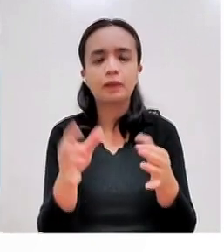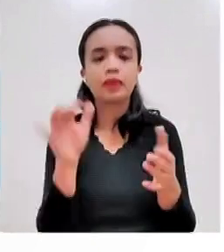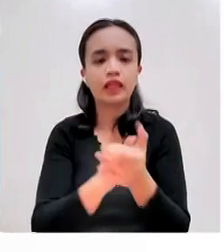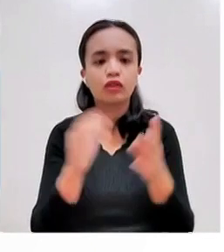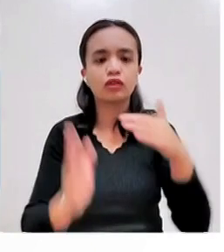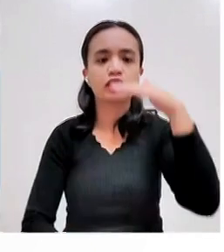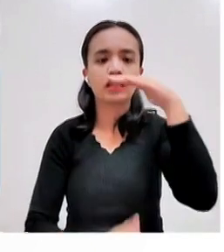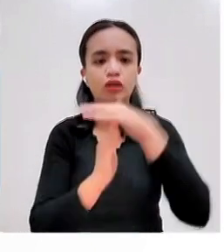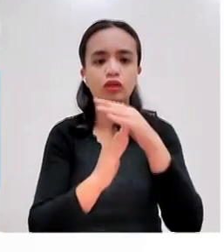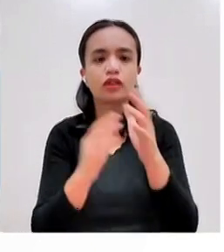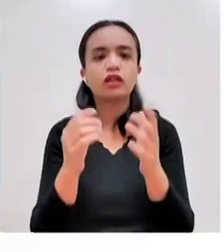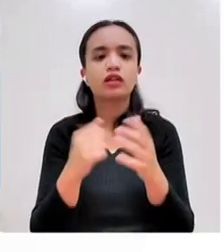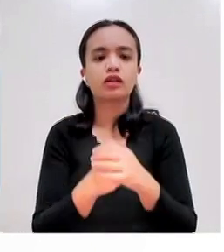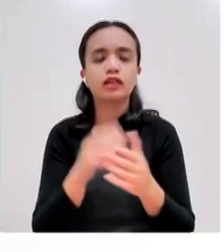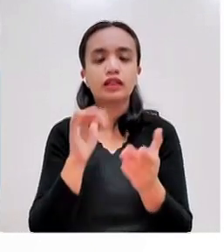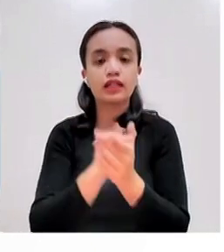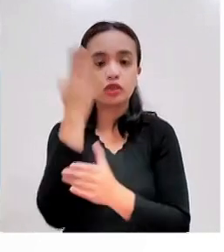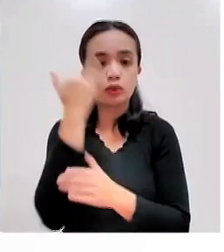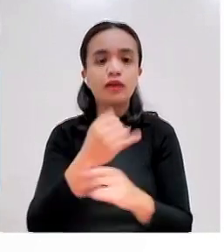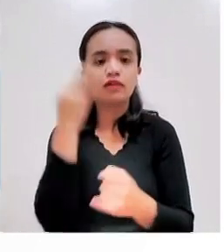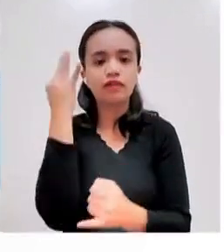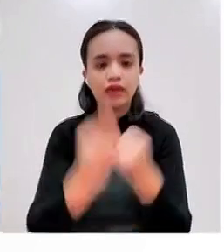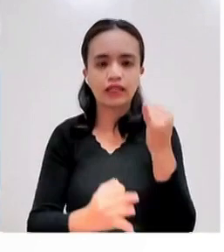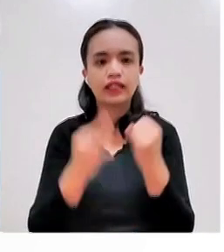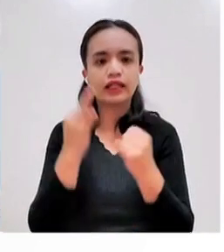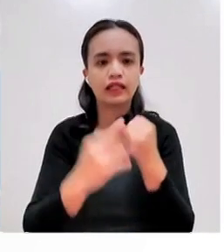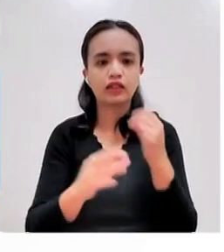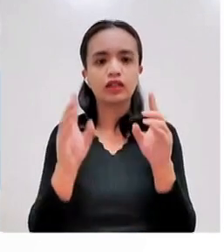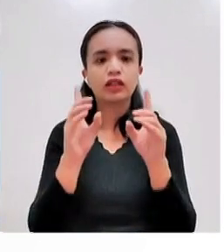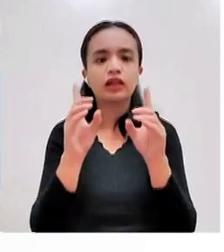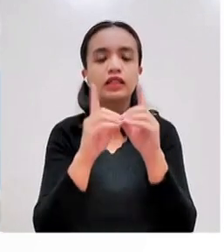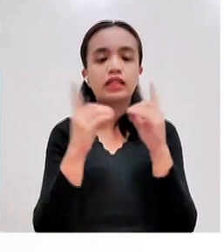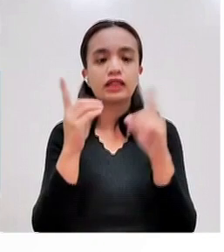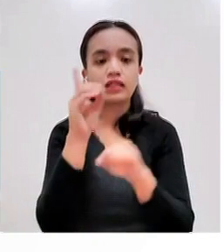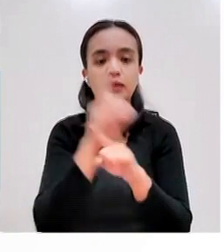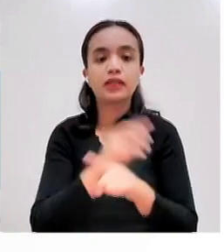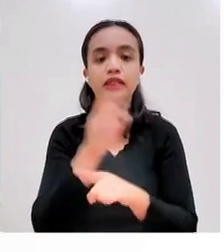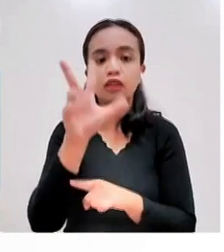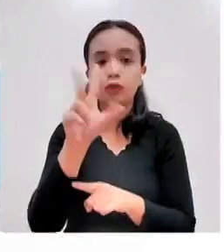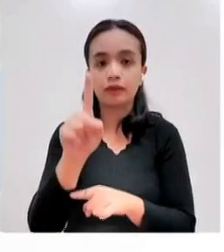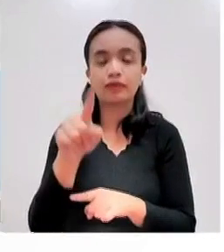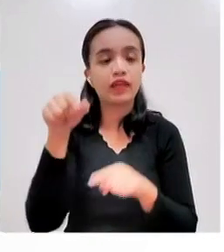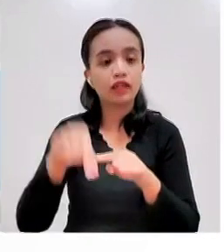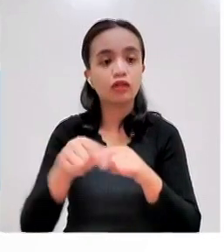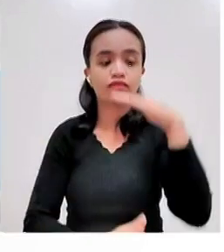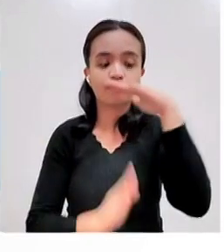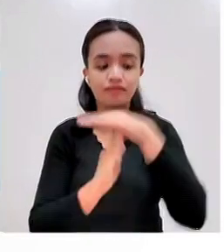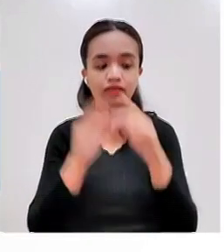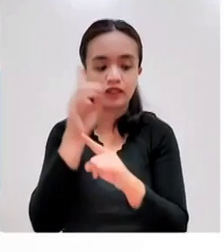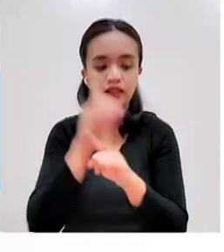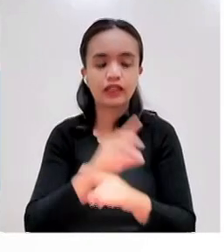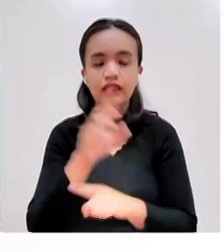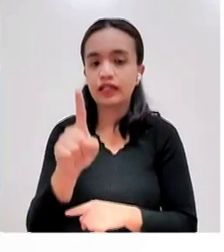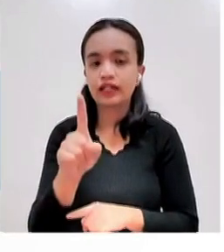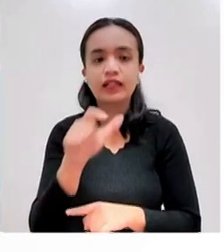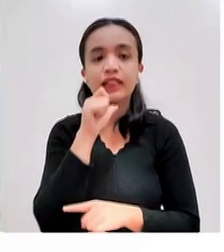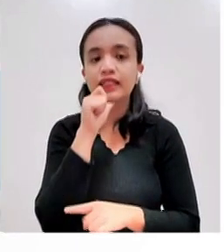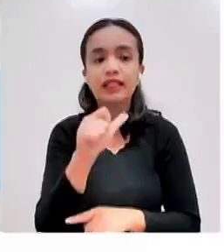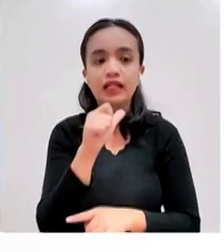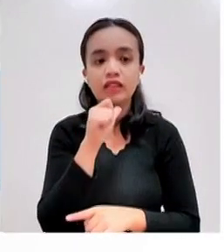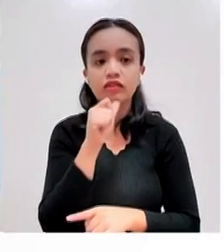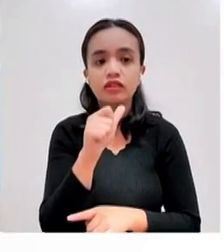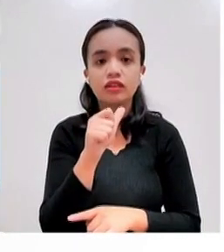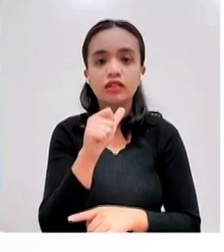December 31. Ito pong December 31 deadline natin, hindi po, step 1 lang po ito, hindi po natin